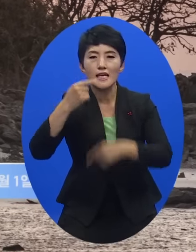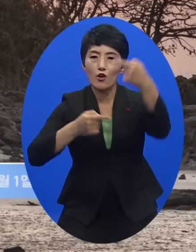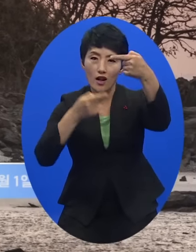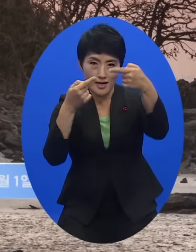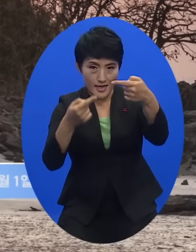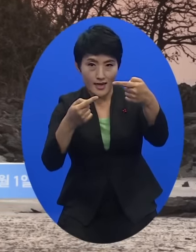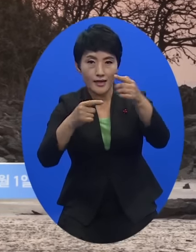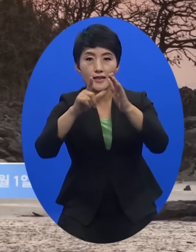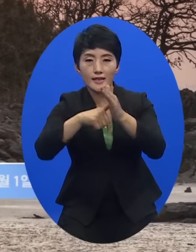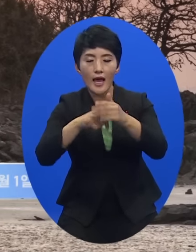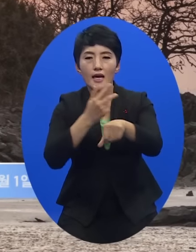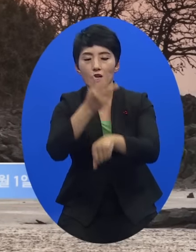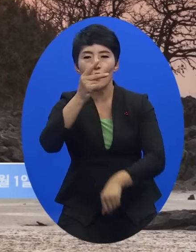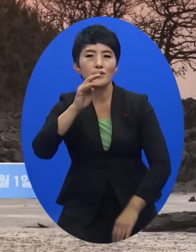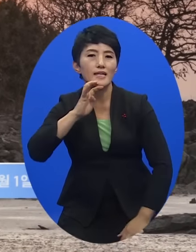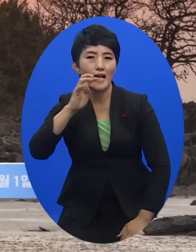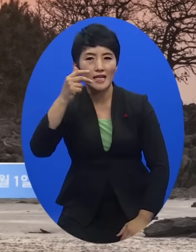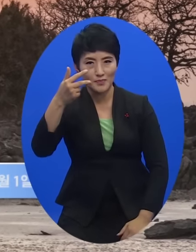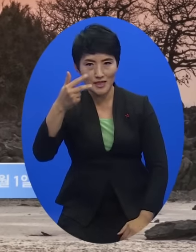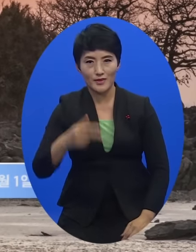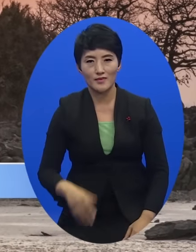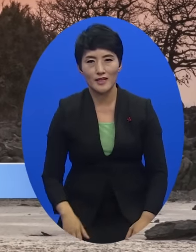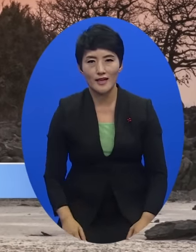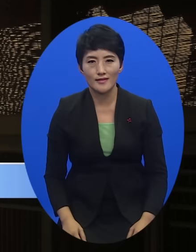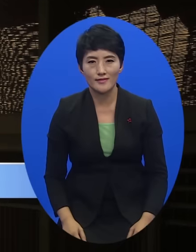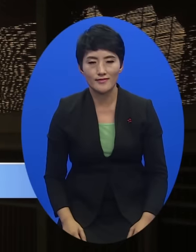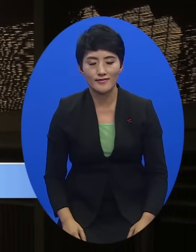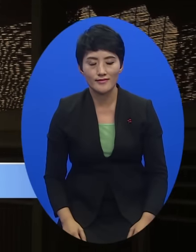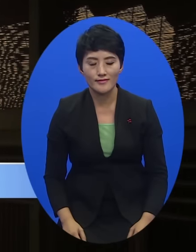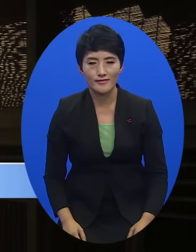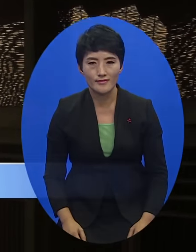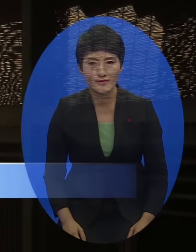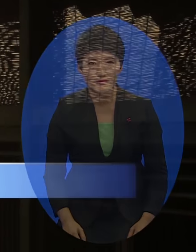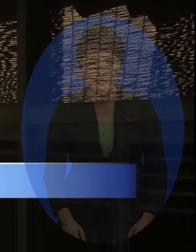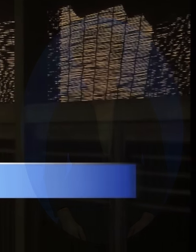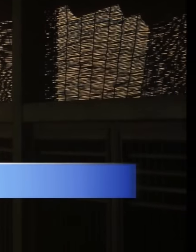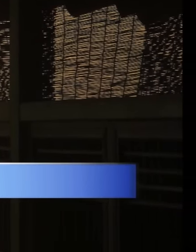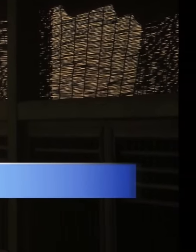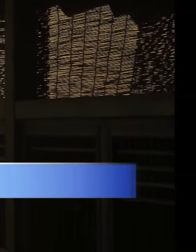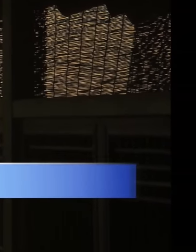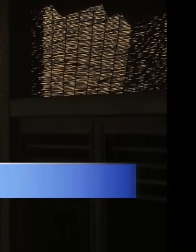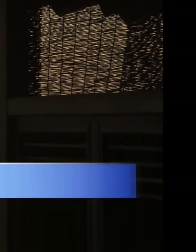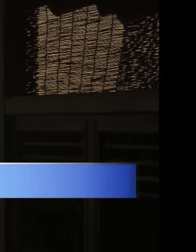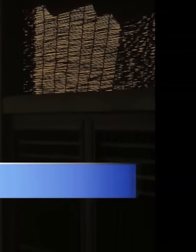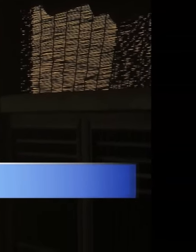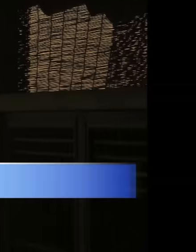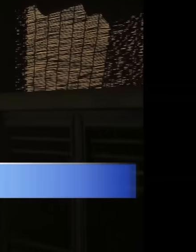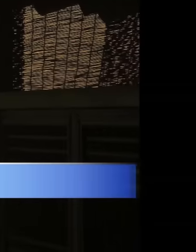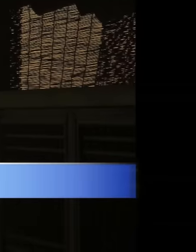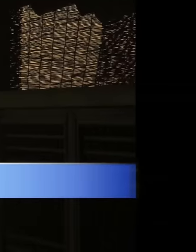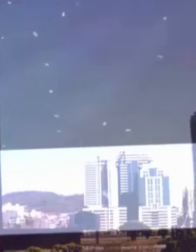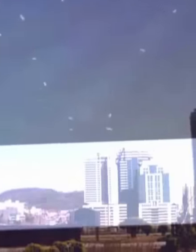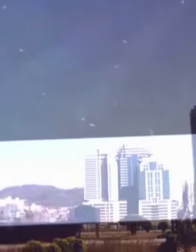1월 1일 7시 47분입니다. 이상 날씨온 뉴스였습니다. 고맙습니다.